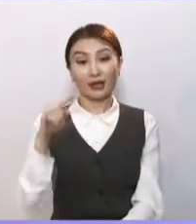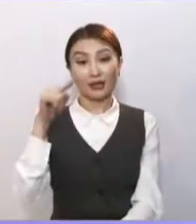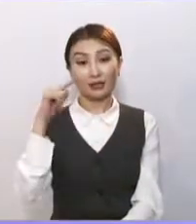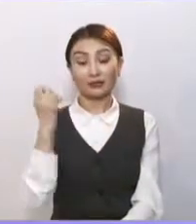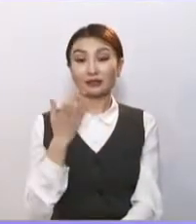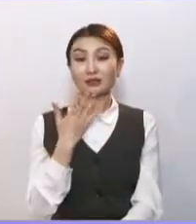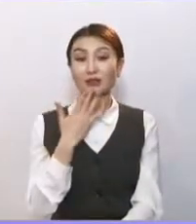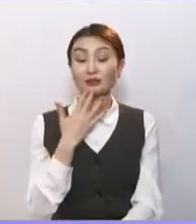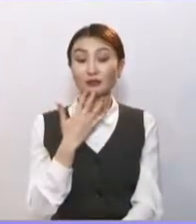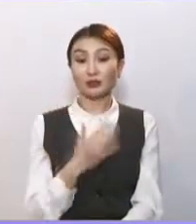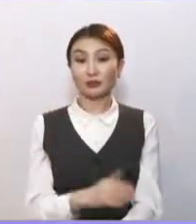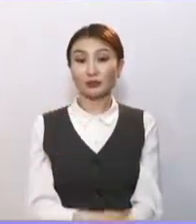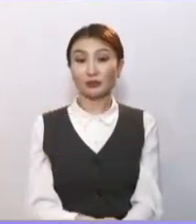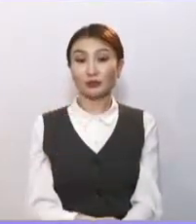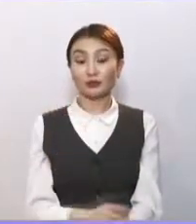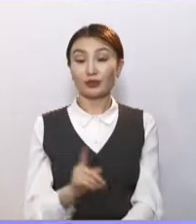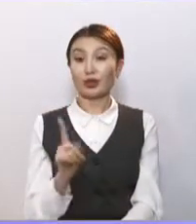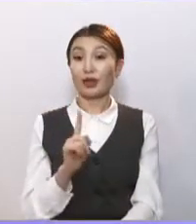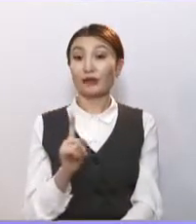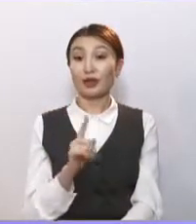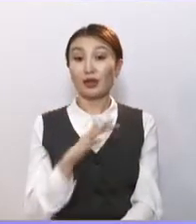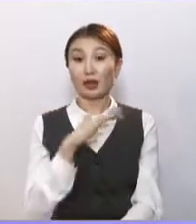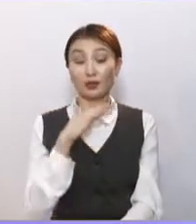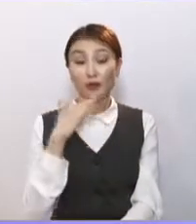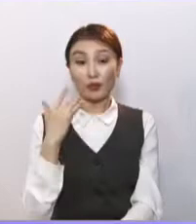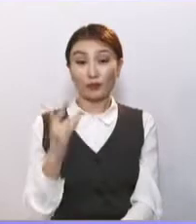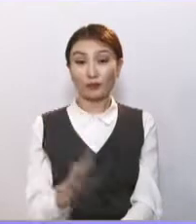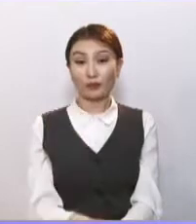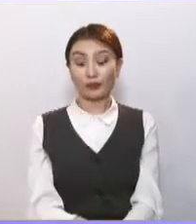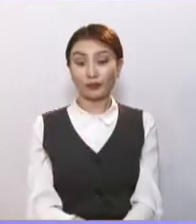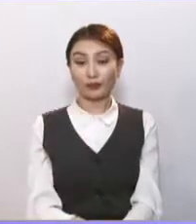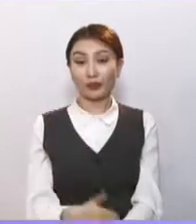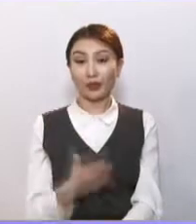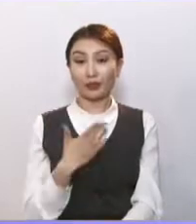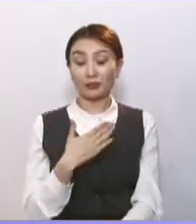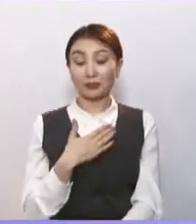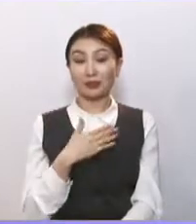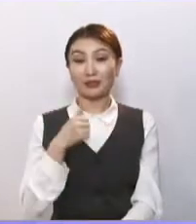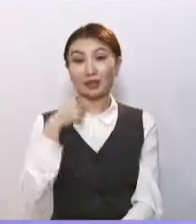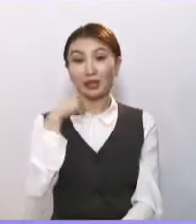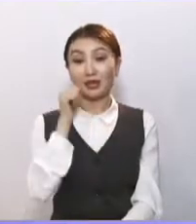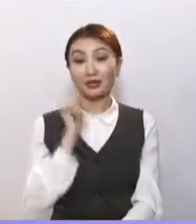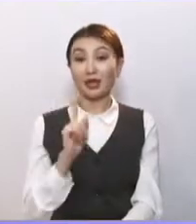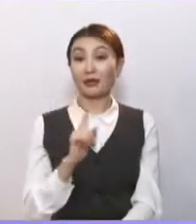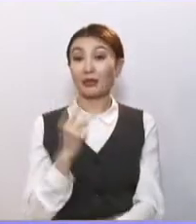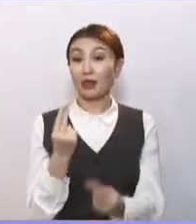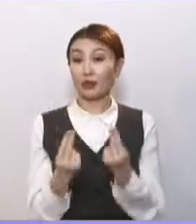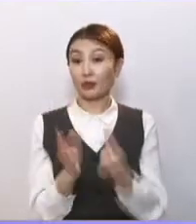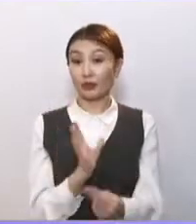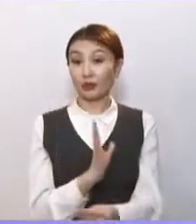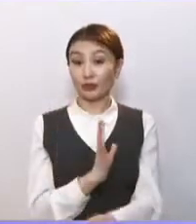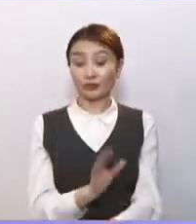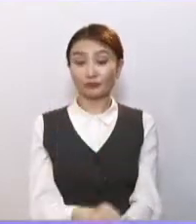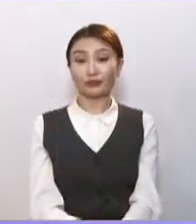Кыргыздын улуттук эмнелери көп. Биз кече эмне ойнодук?